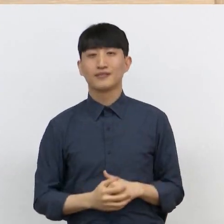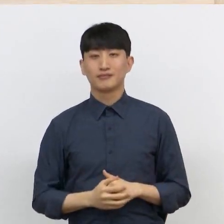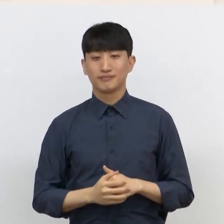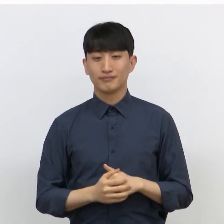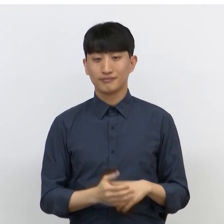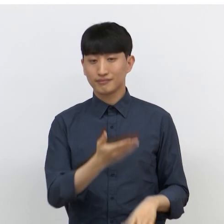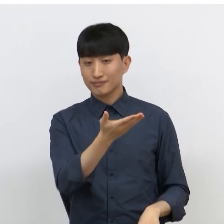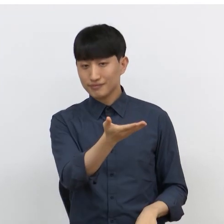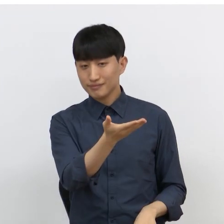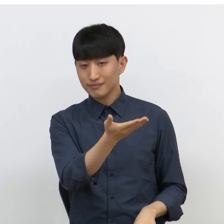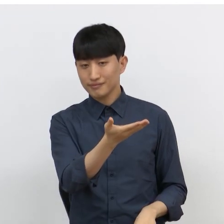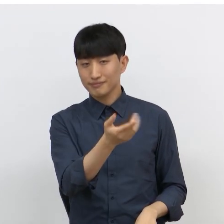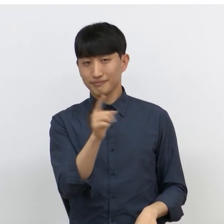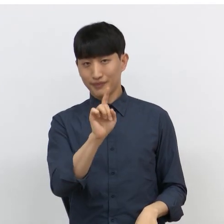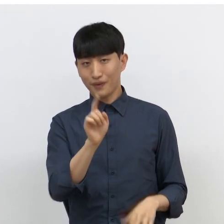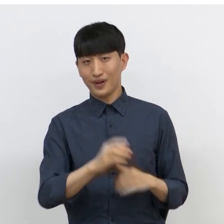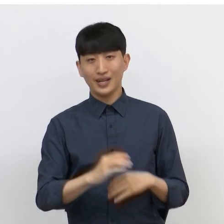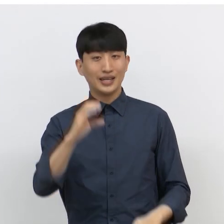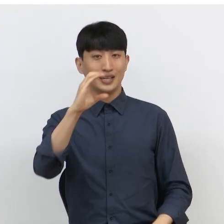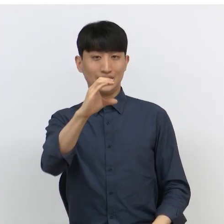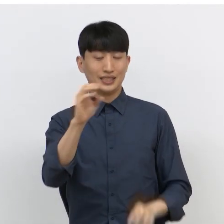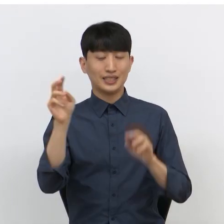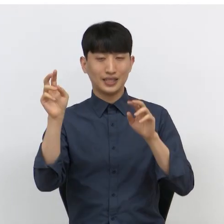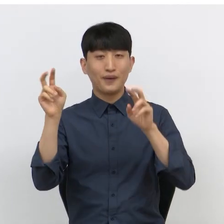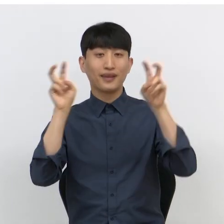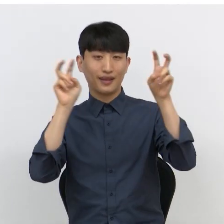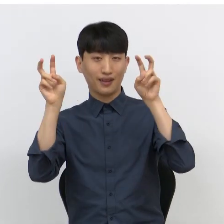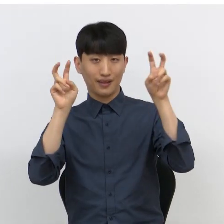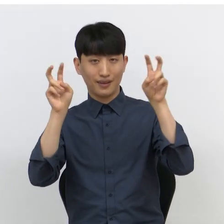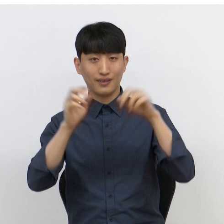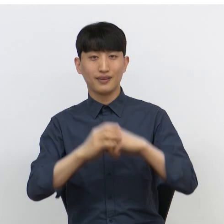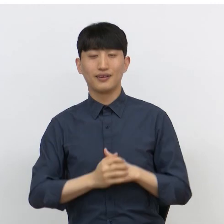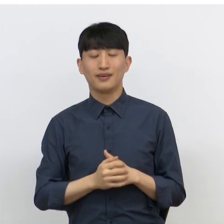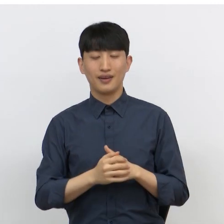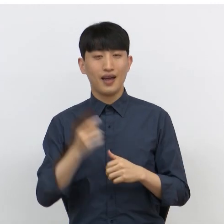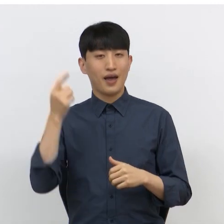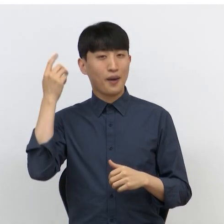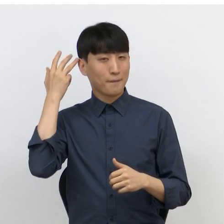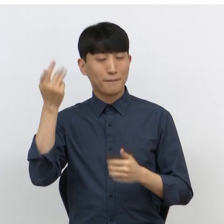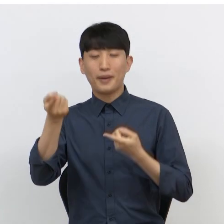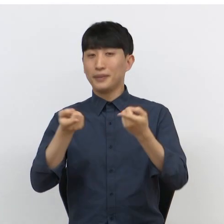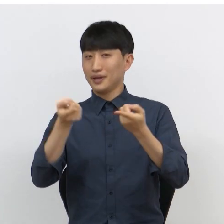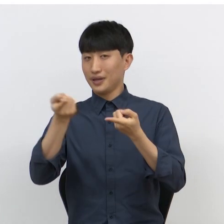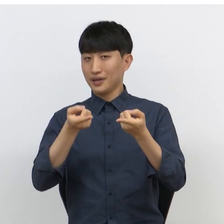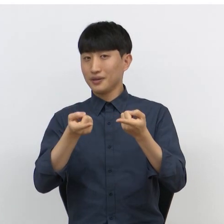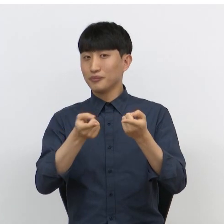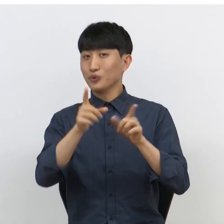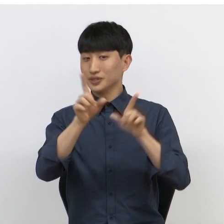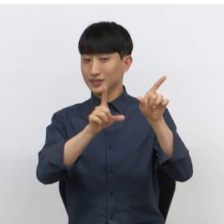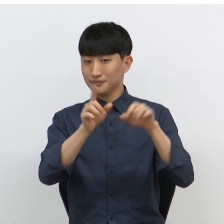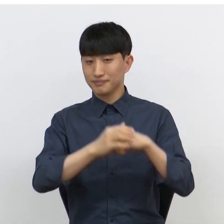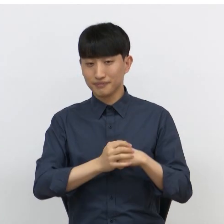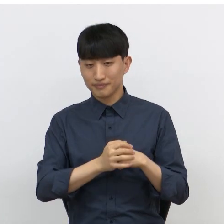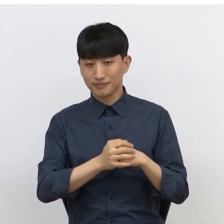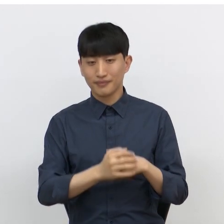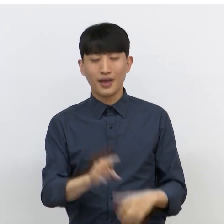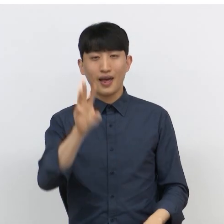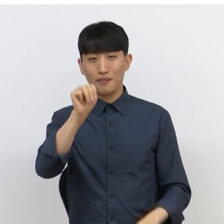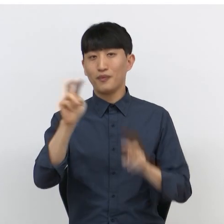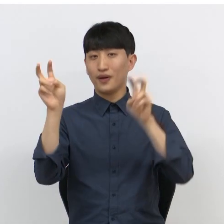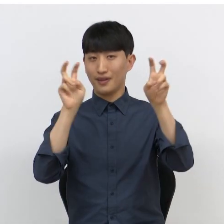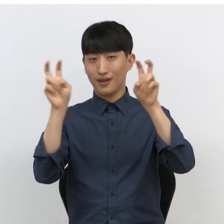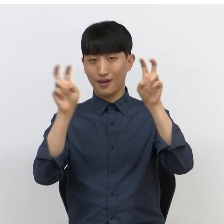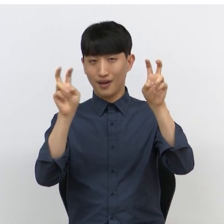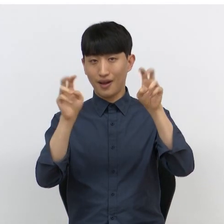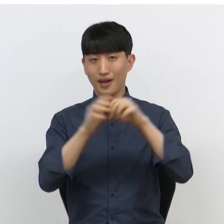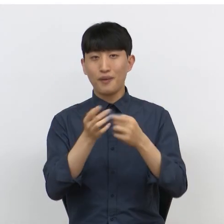그 다음에 이 화면은 코클레어라고 하는 회사에서 그 매핑 화면을 보여주고 있고, 이것은 메델이라는 회사의